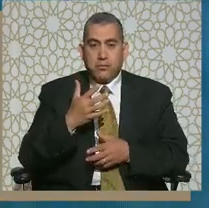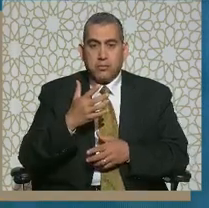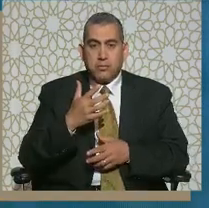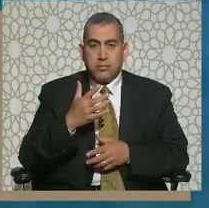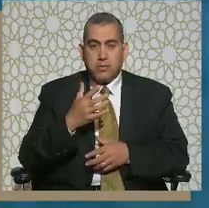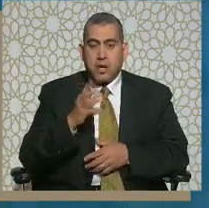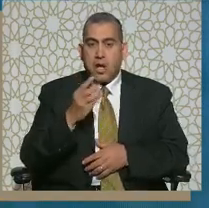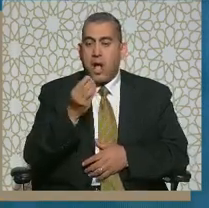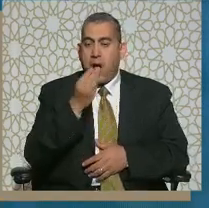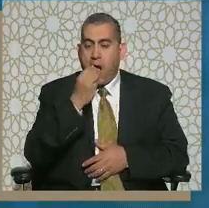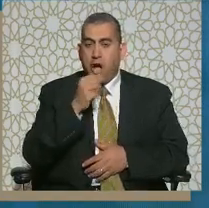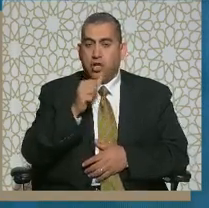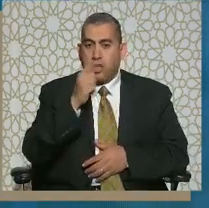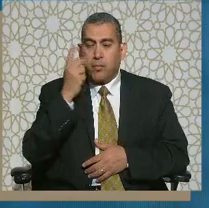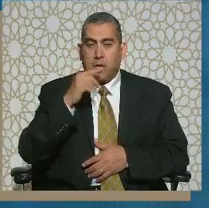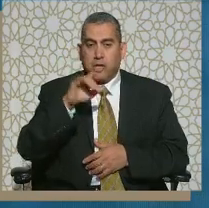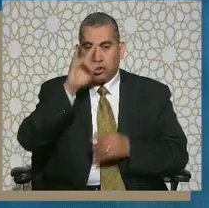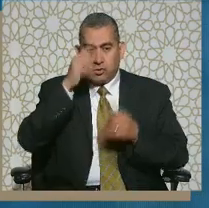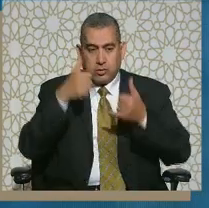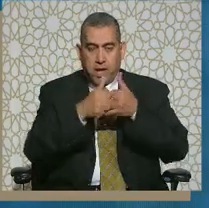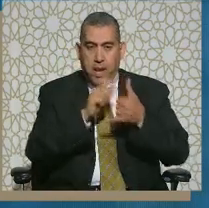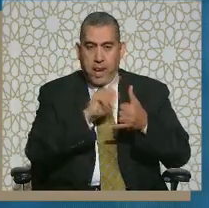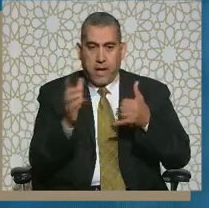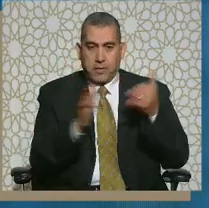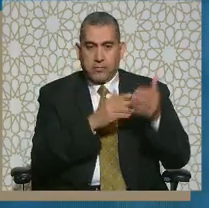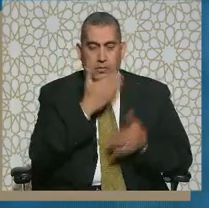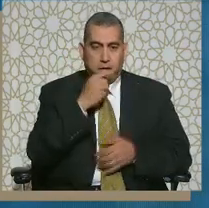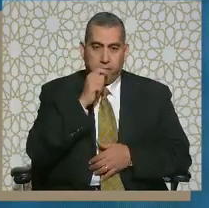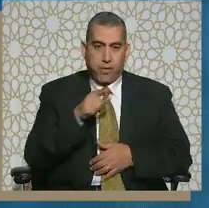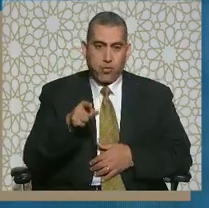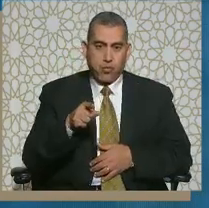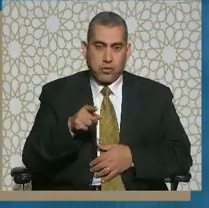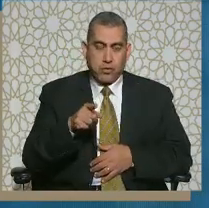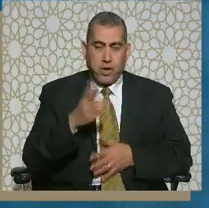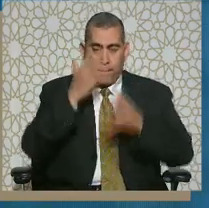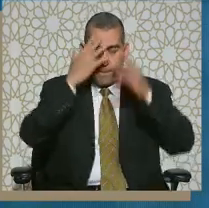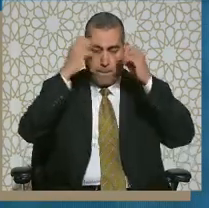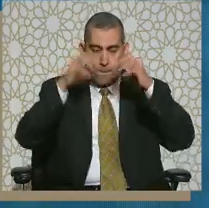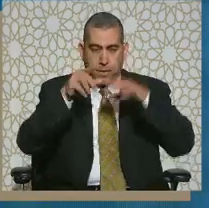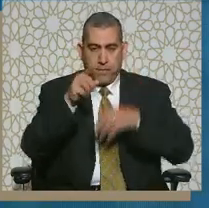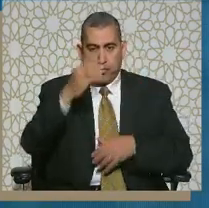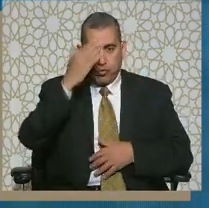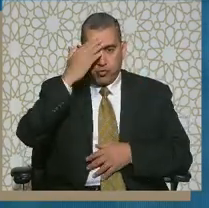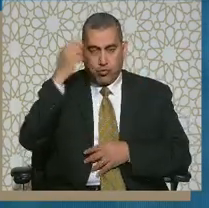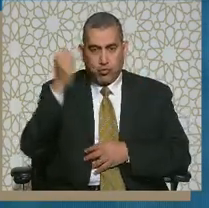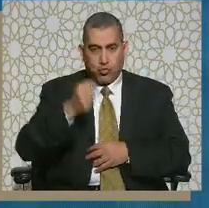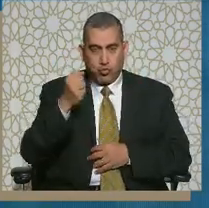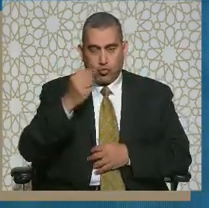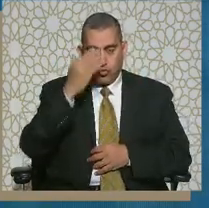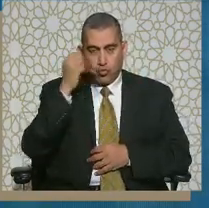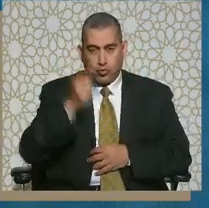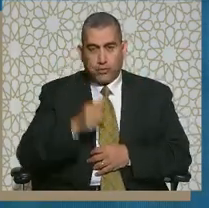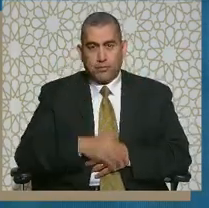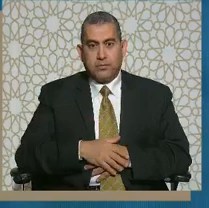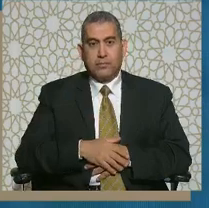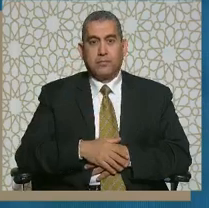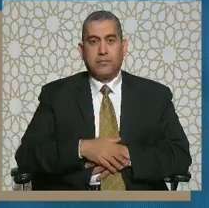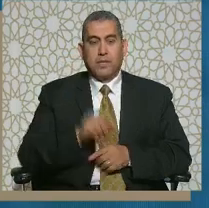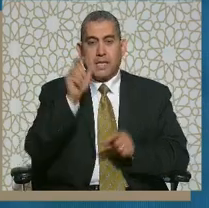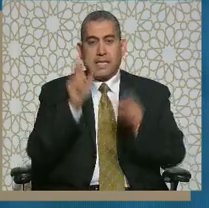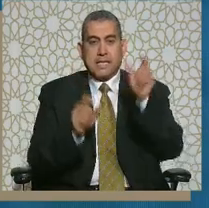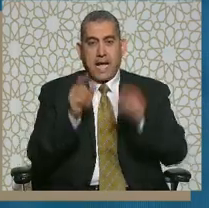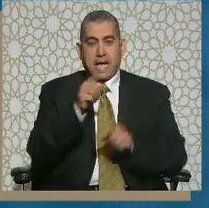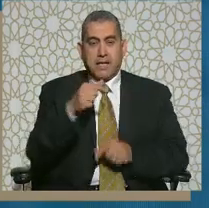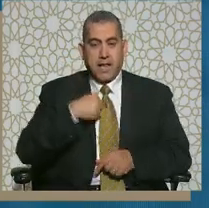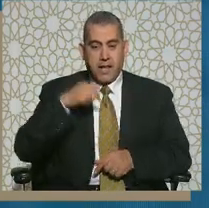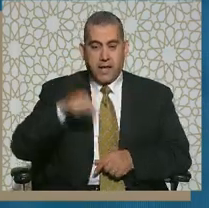والشراب وشهوه الفرج بس تمام بارك الله فيك وفيك يا سيدي الله يبارك في حضرتك يا ساده احنا